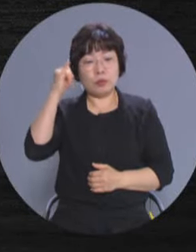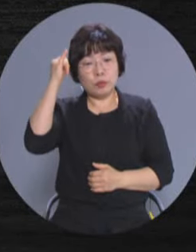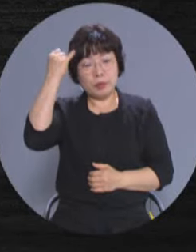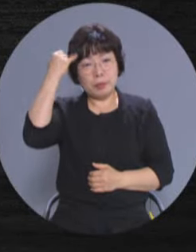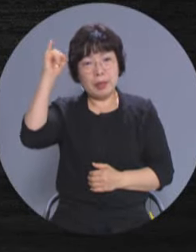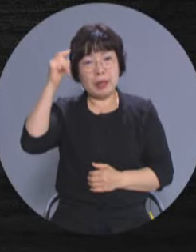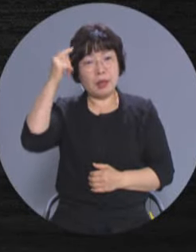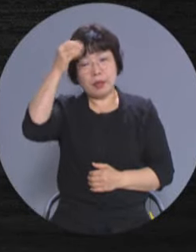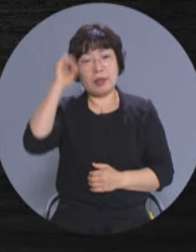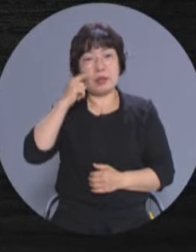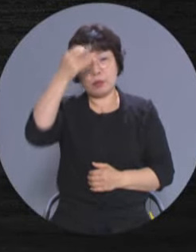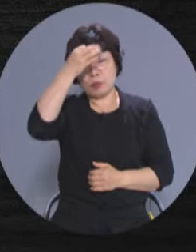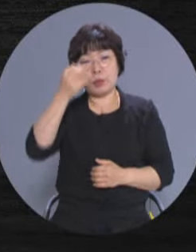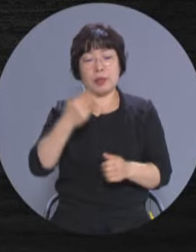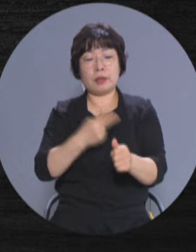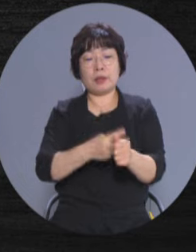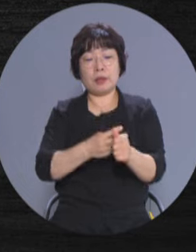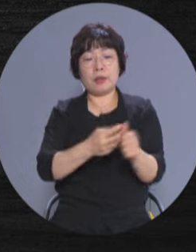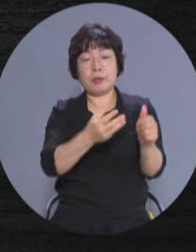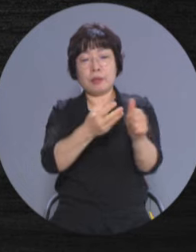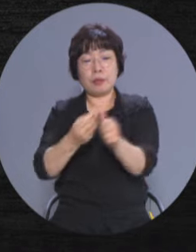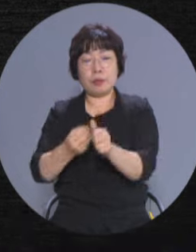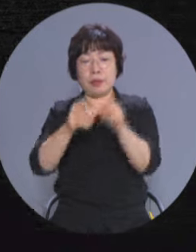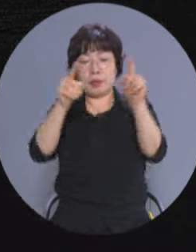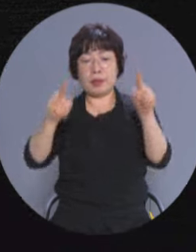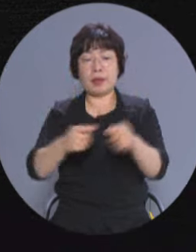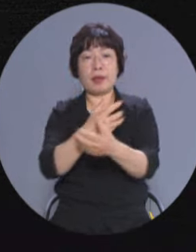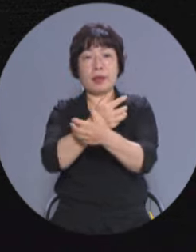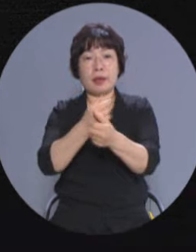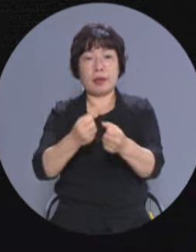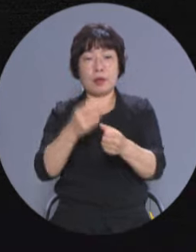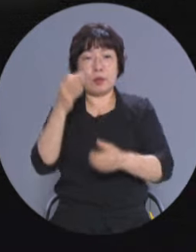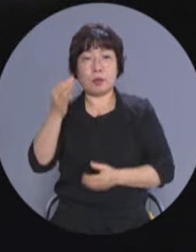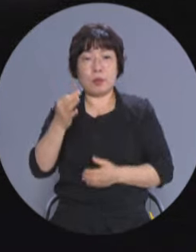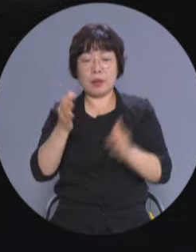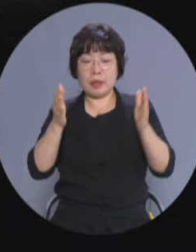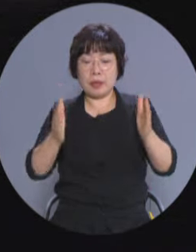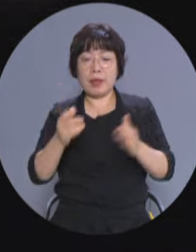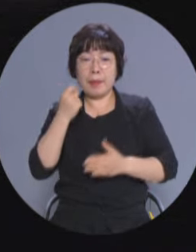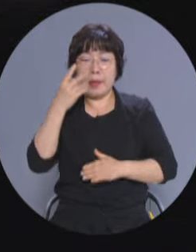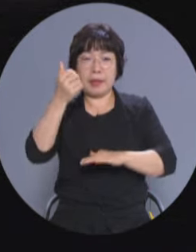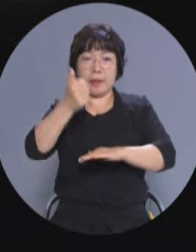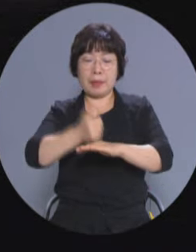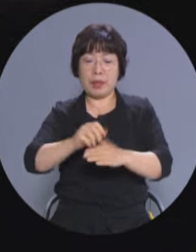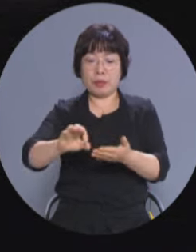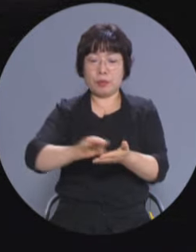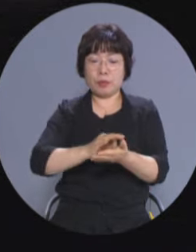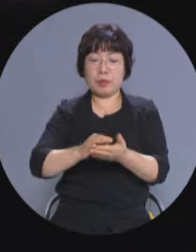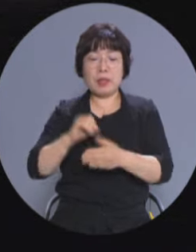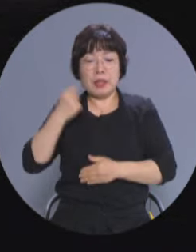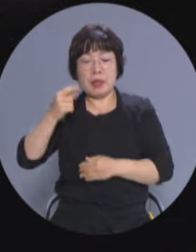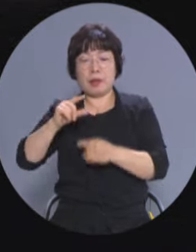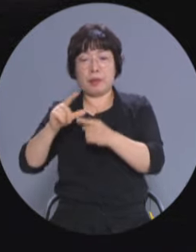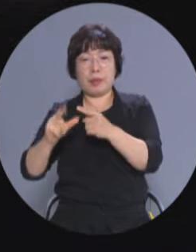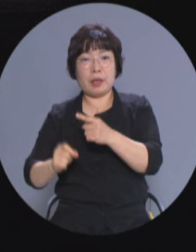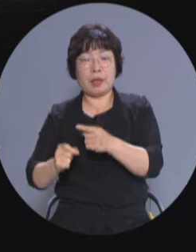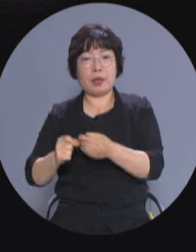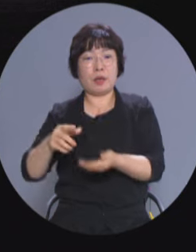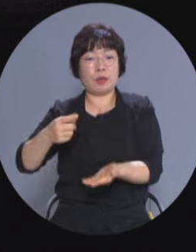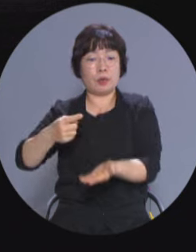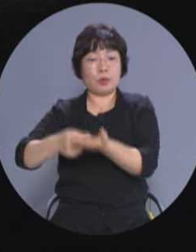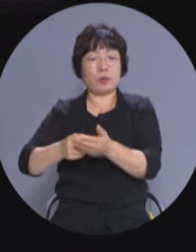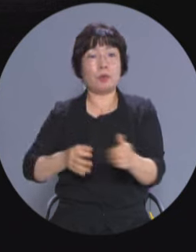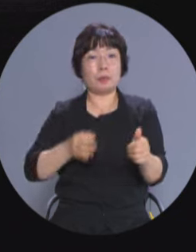한국창의예술고등학교 예술전문강사 임용 계약서입니다. 보수는 계약기간 매월 말일 정산해 다음 달 초에 지급한다고